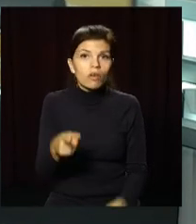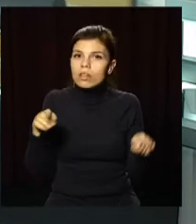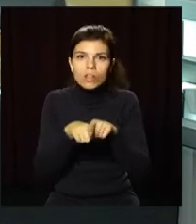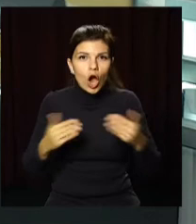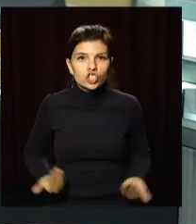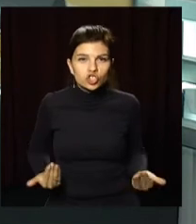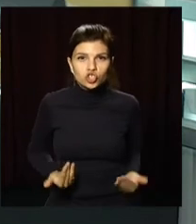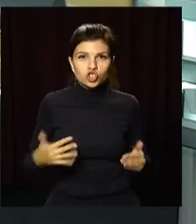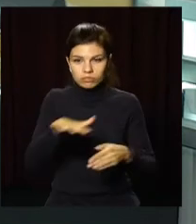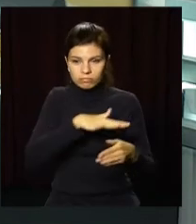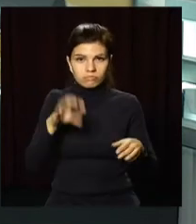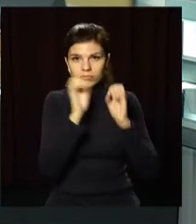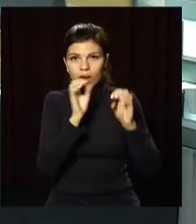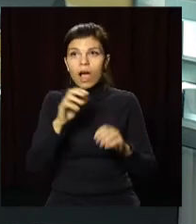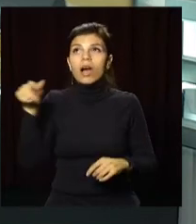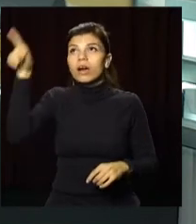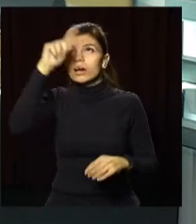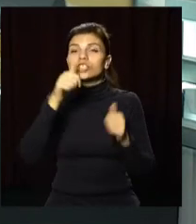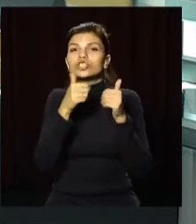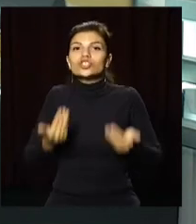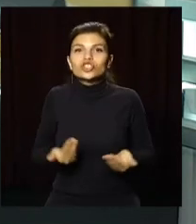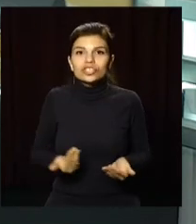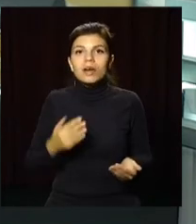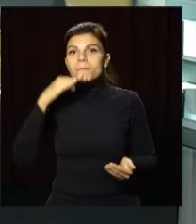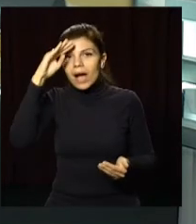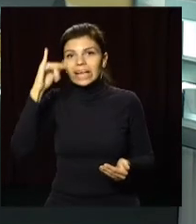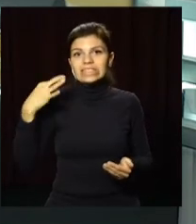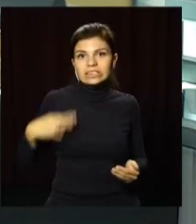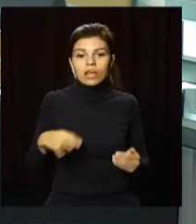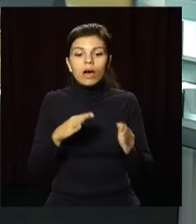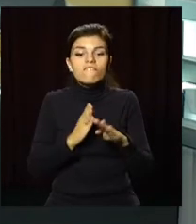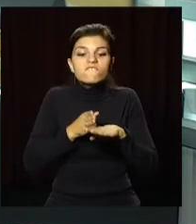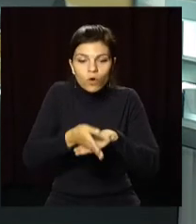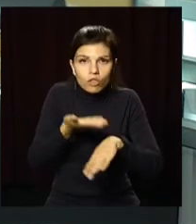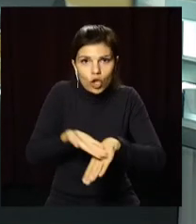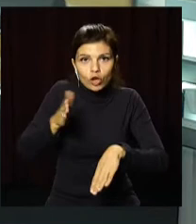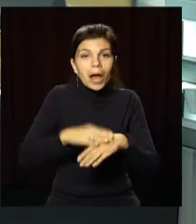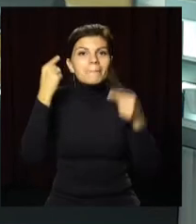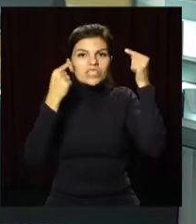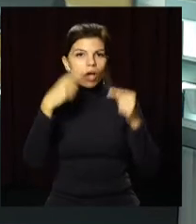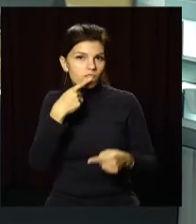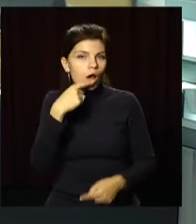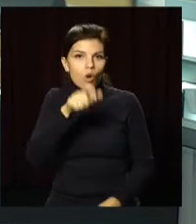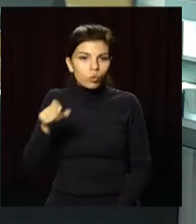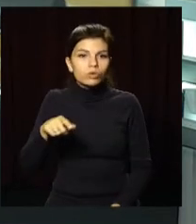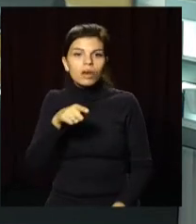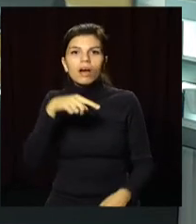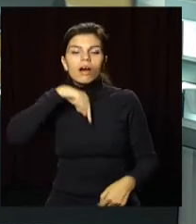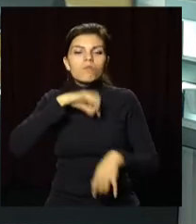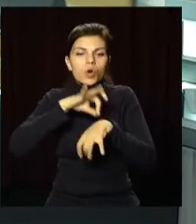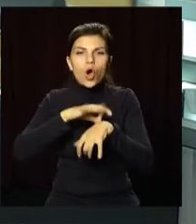засмітив житло, що тепер жильці, батько та син, самі ледь можуть потрапити всередину. Психологи кажуть, люди із синдромом